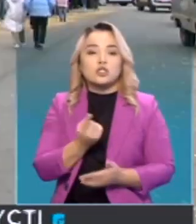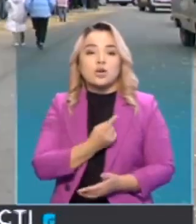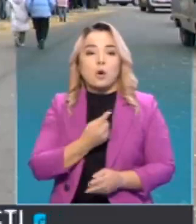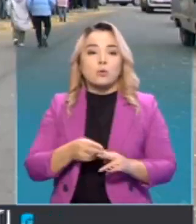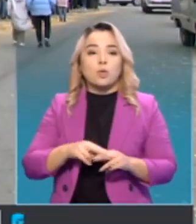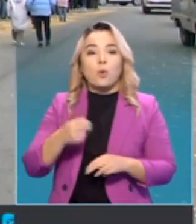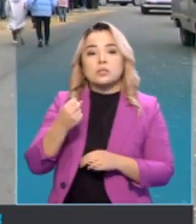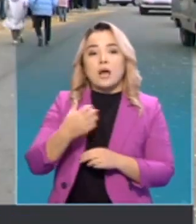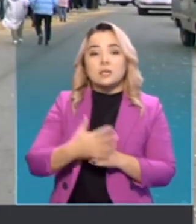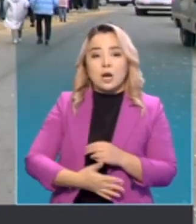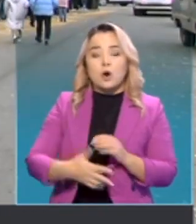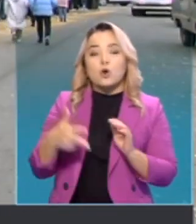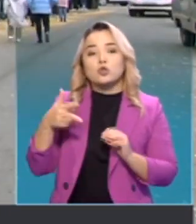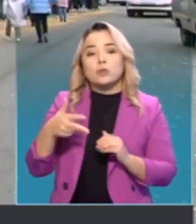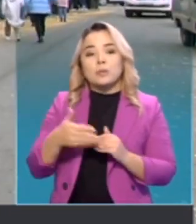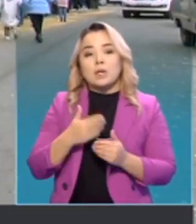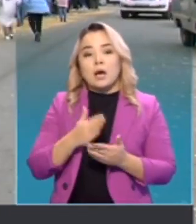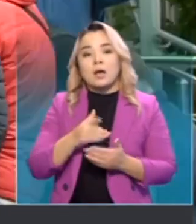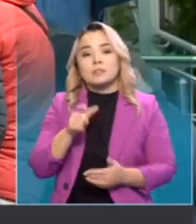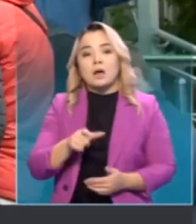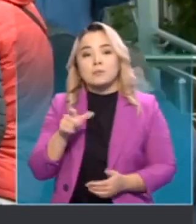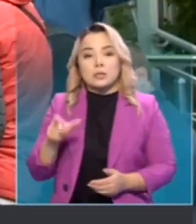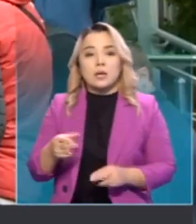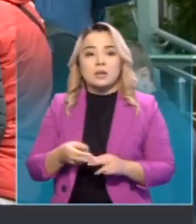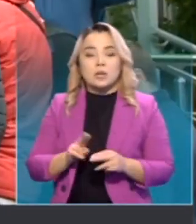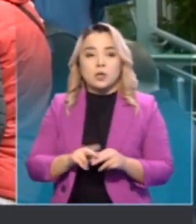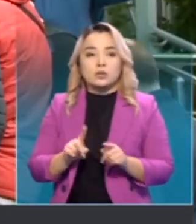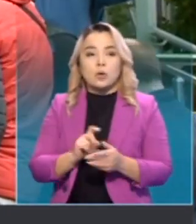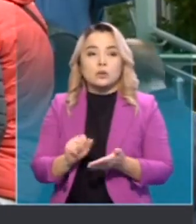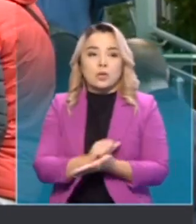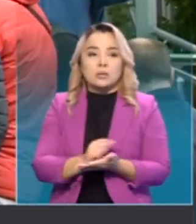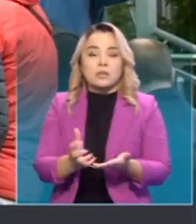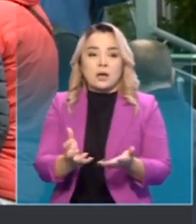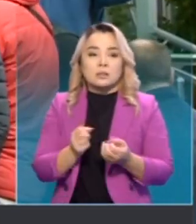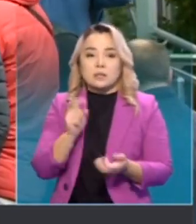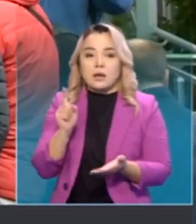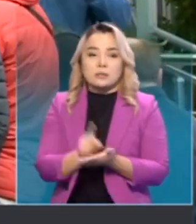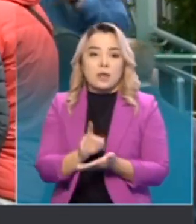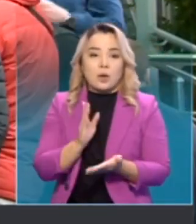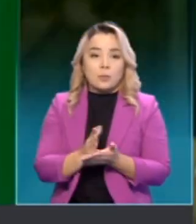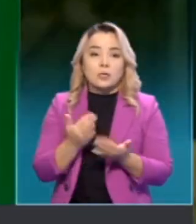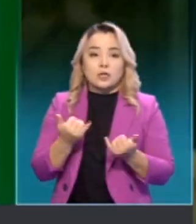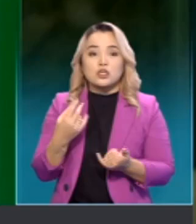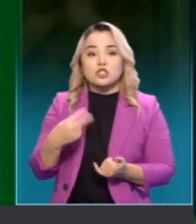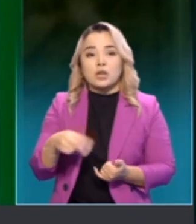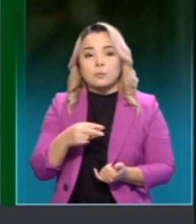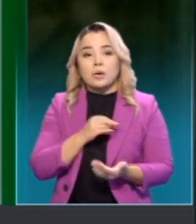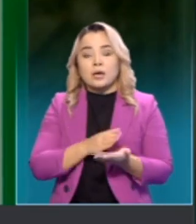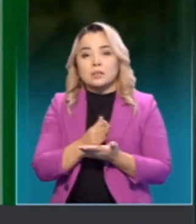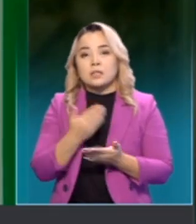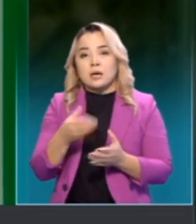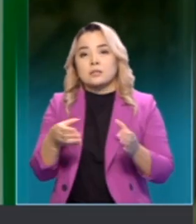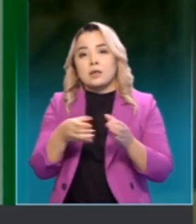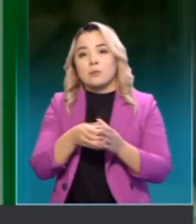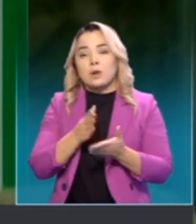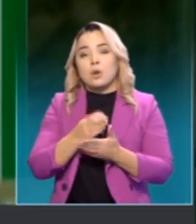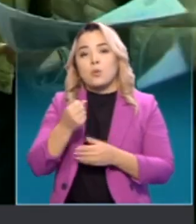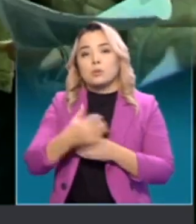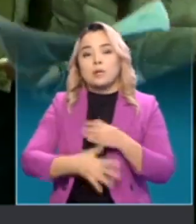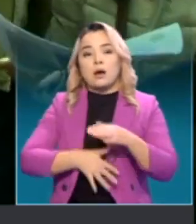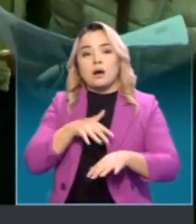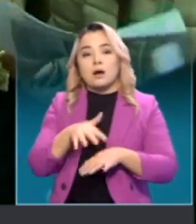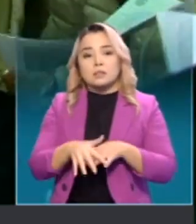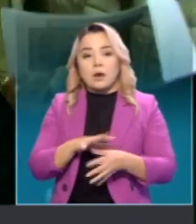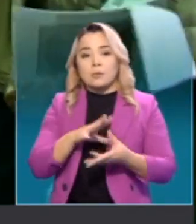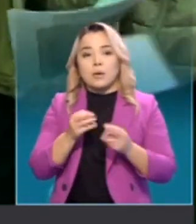мұндай орталыққа 3000-дай азамат тиісті құжаттарды алып алған. Оларға орталықтың 20 қызметкері қызмет етуде, орталыққа ағылып